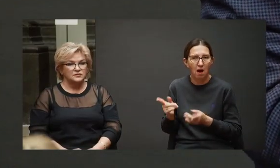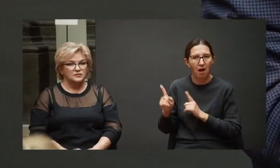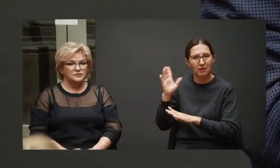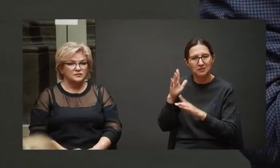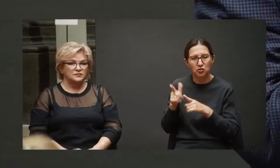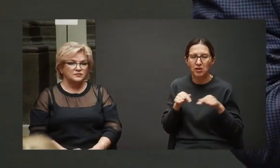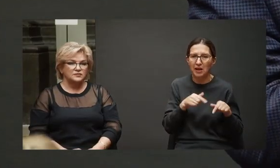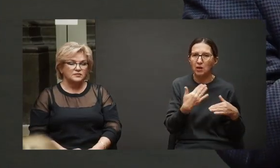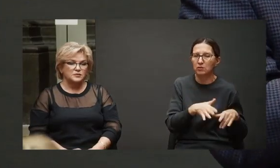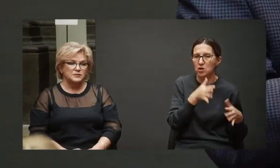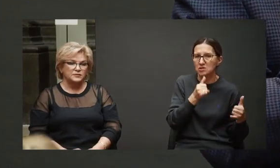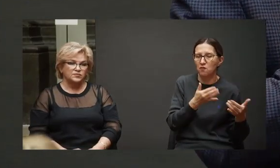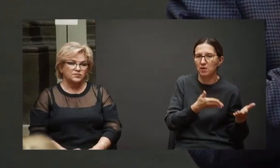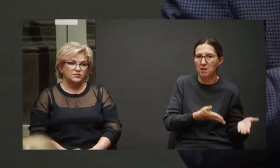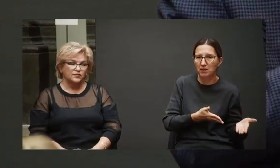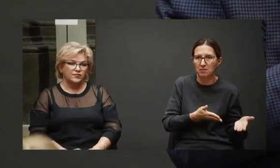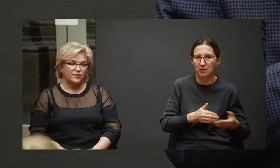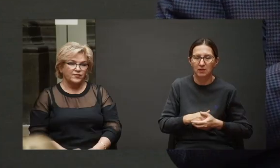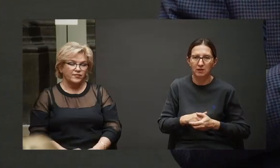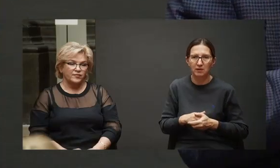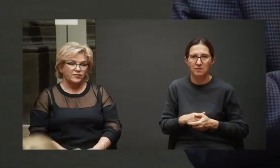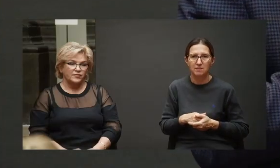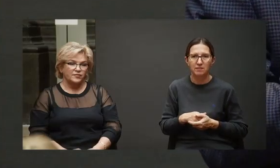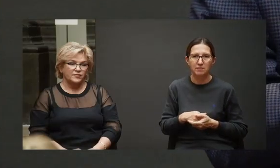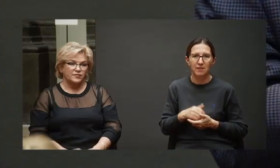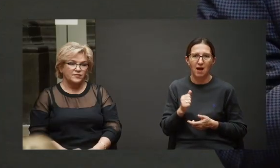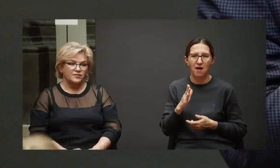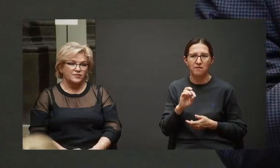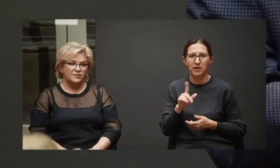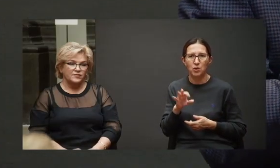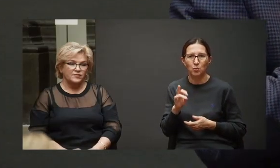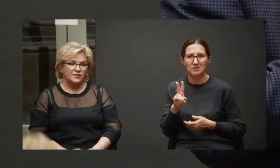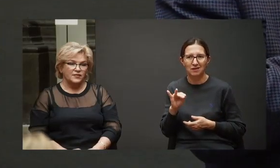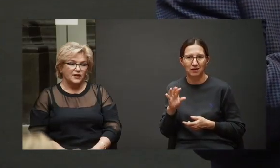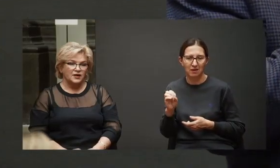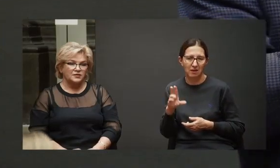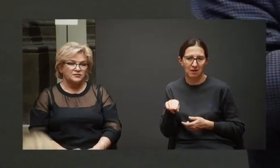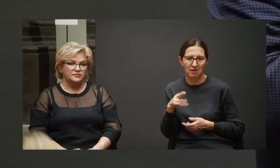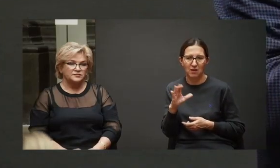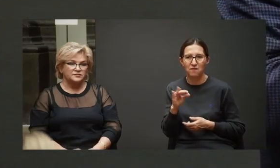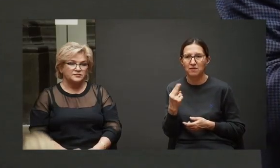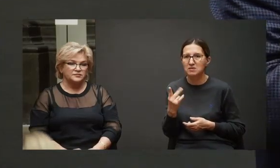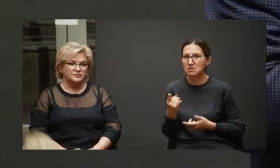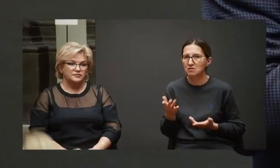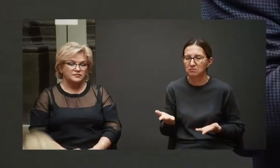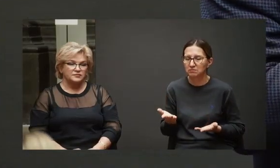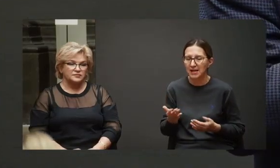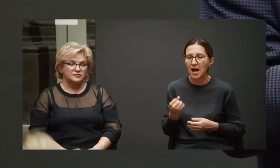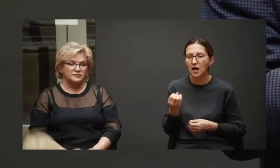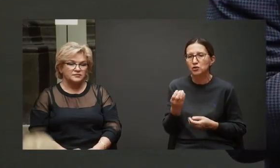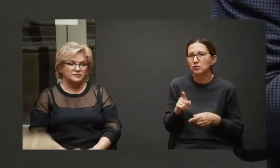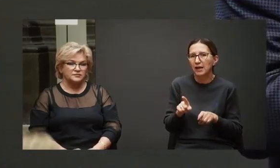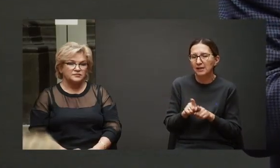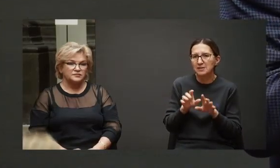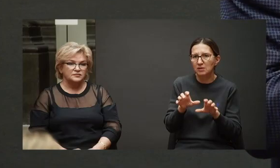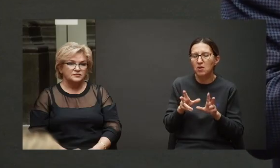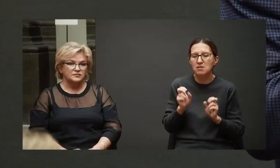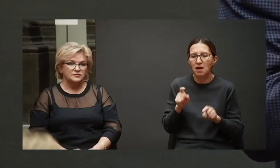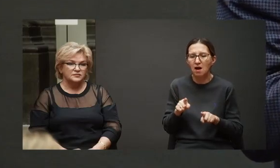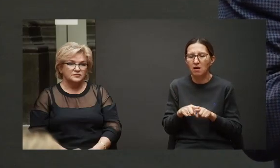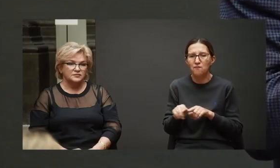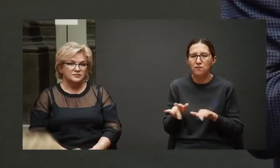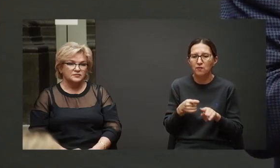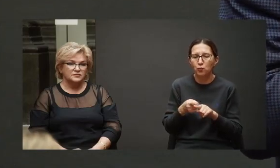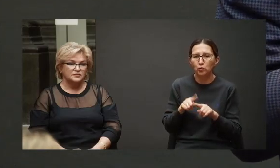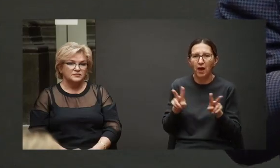в современном? Да и так далее. И есть ли какие-то закономерности в том, как функционирует вот этот